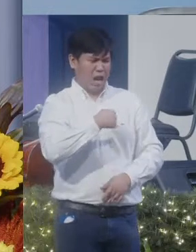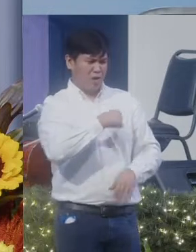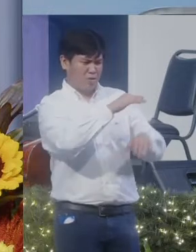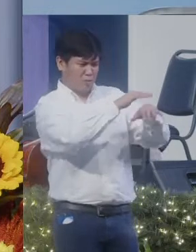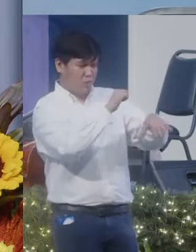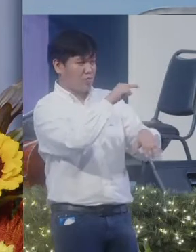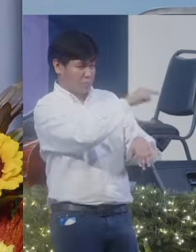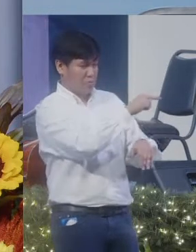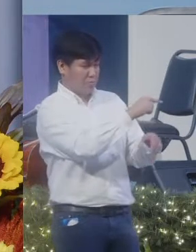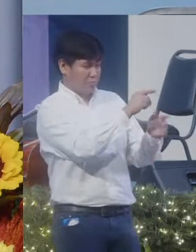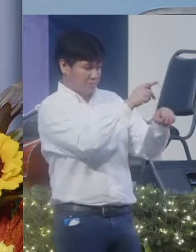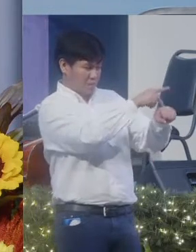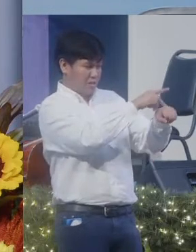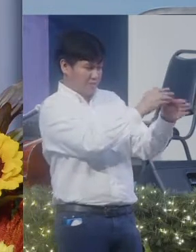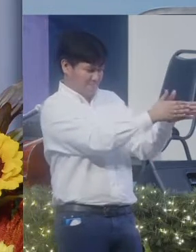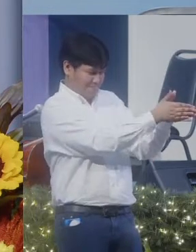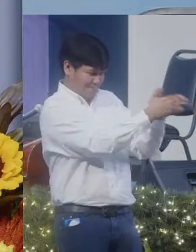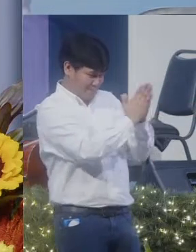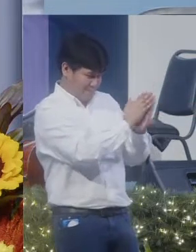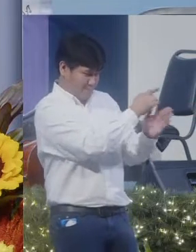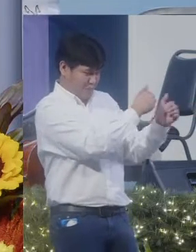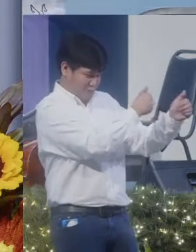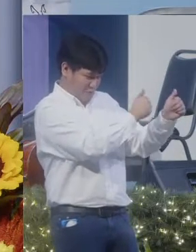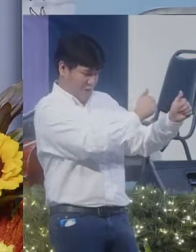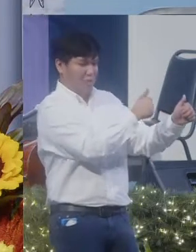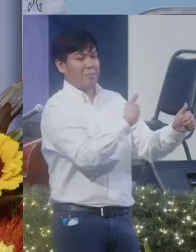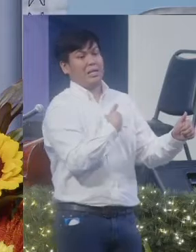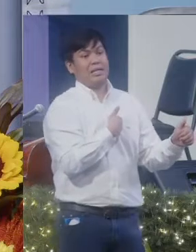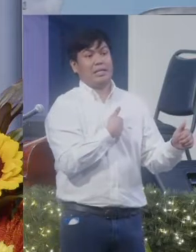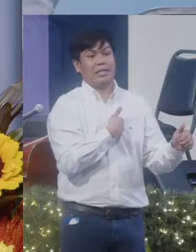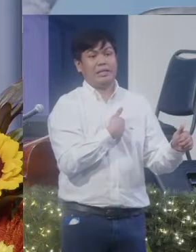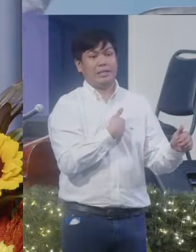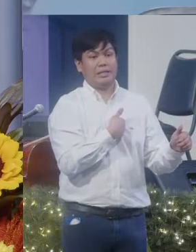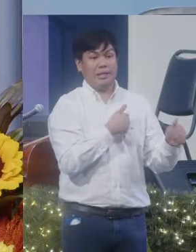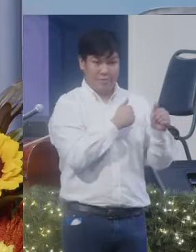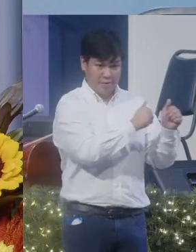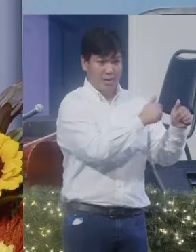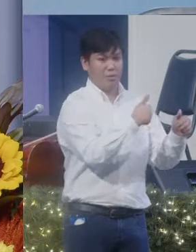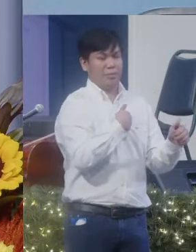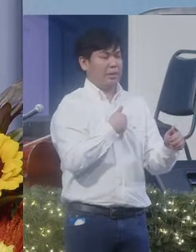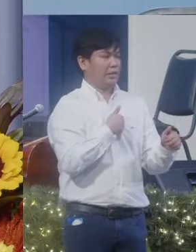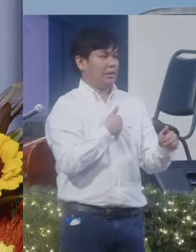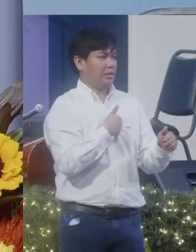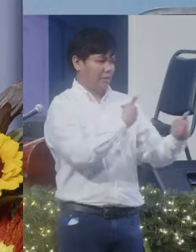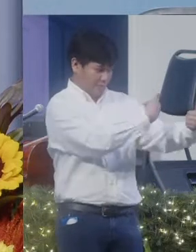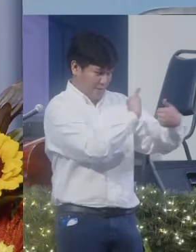Peter, upang sumunod sa kanya at maging fishers of men.